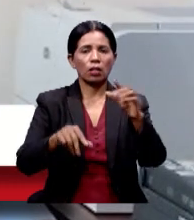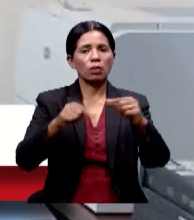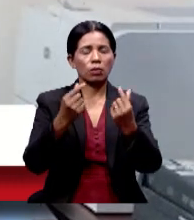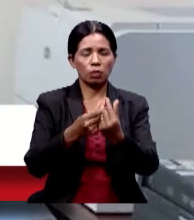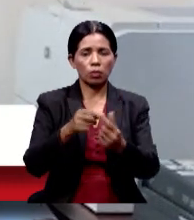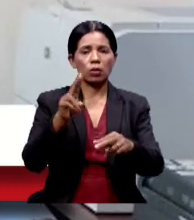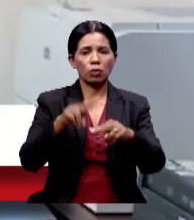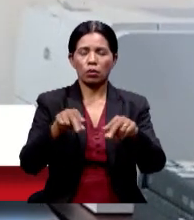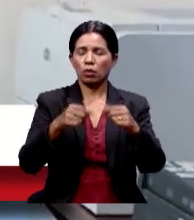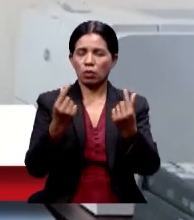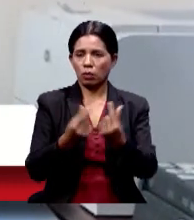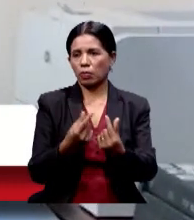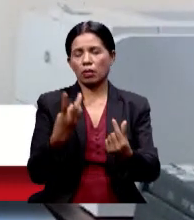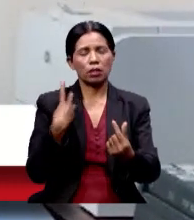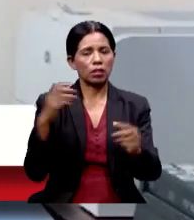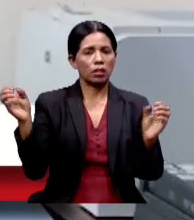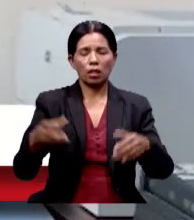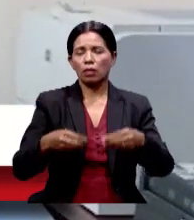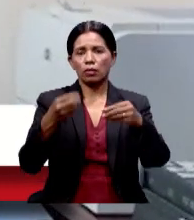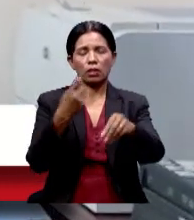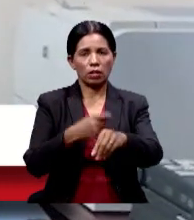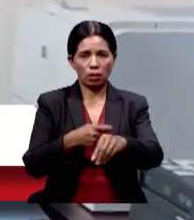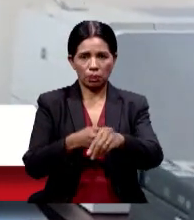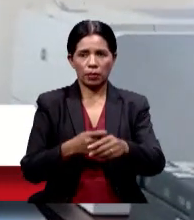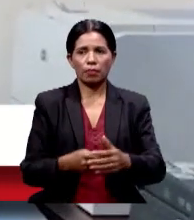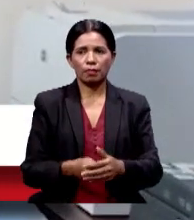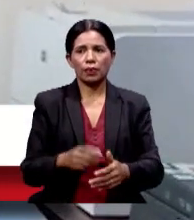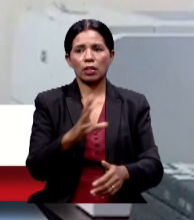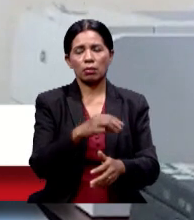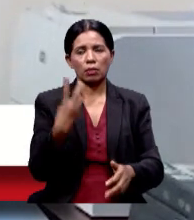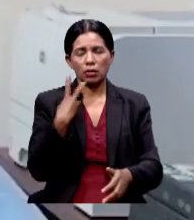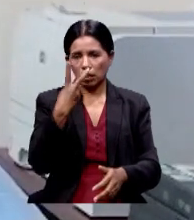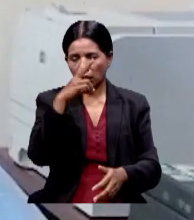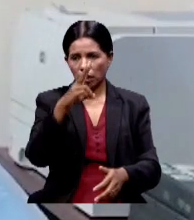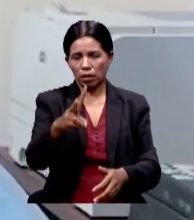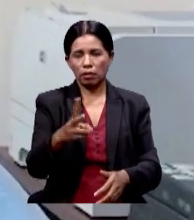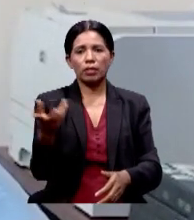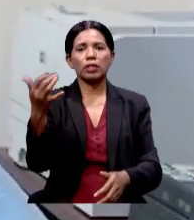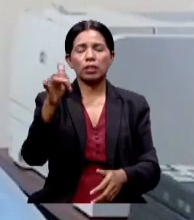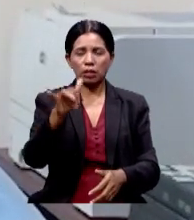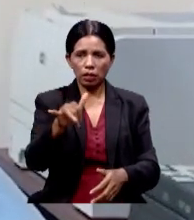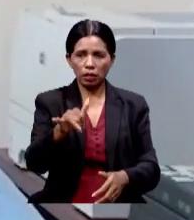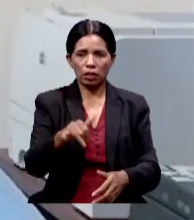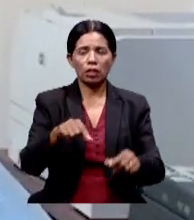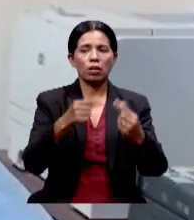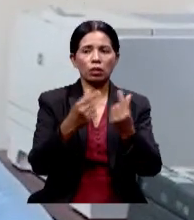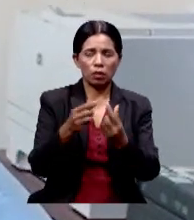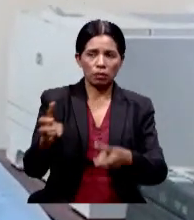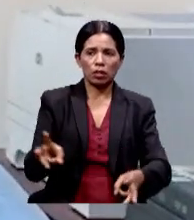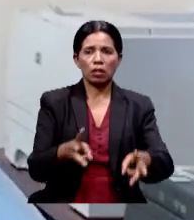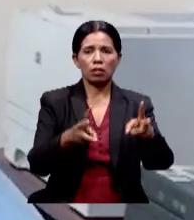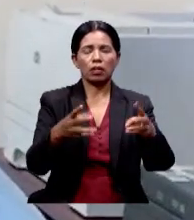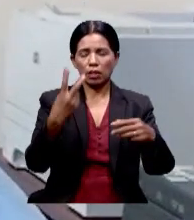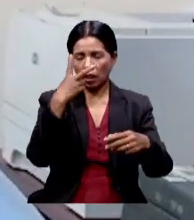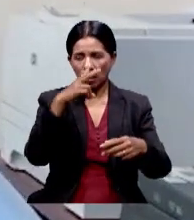grupo, ita se lava fotempo. No mo sita hare ba sir nebe maka grupo ia dala ma hetan polis